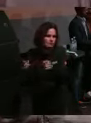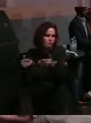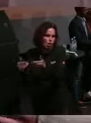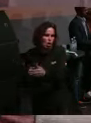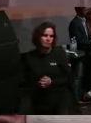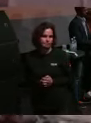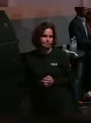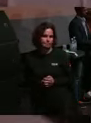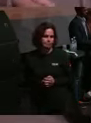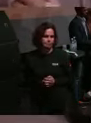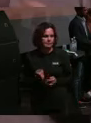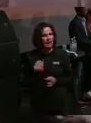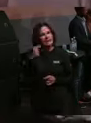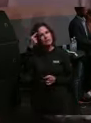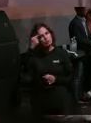utenom at her må